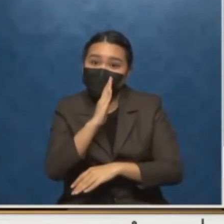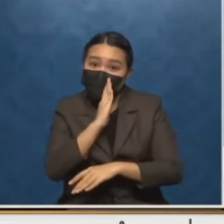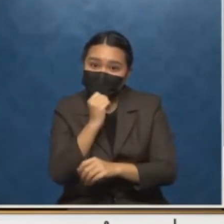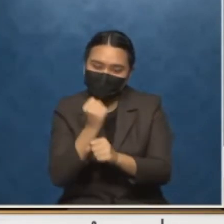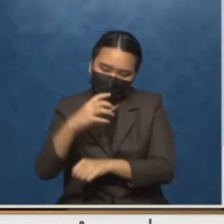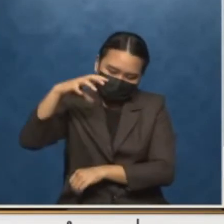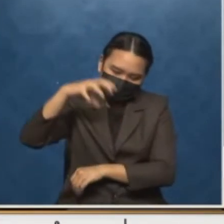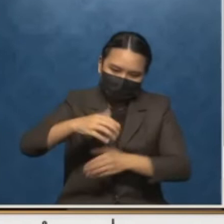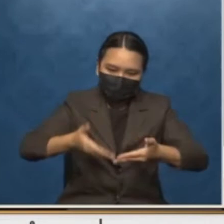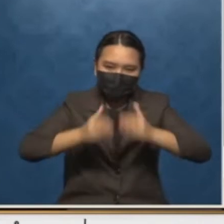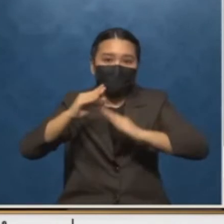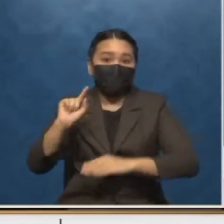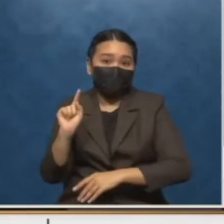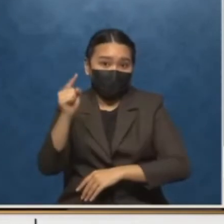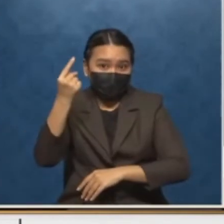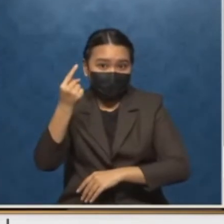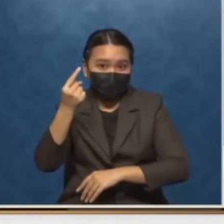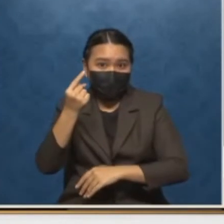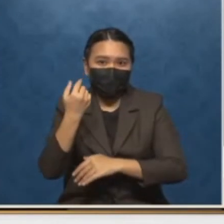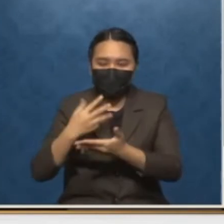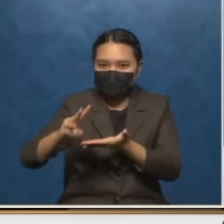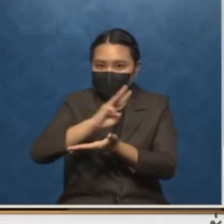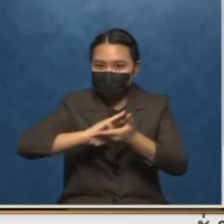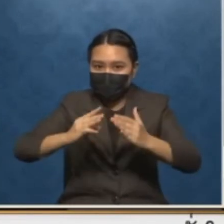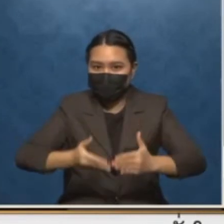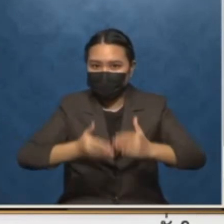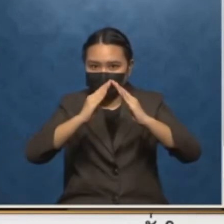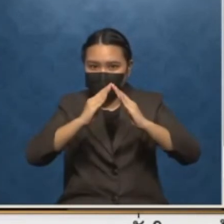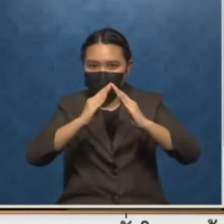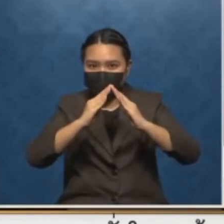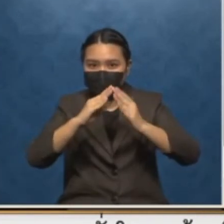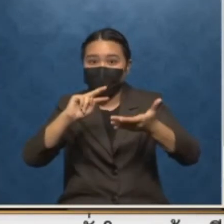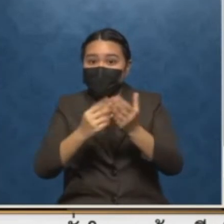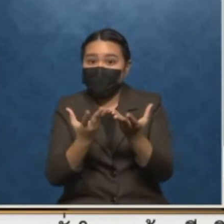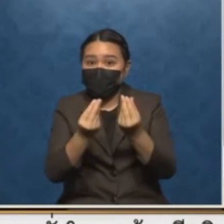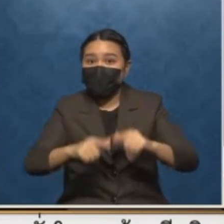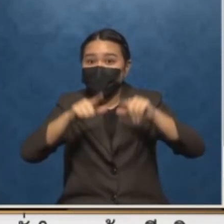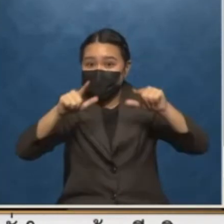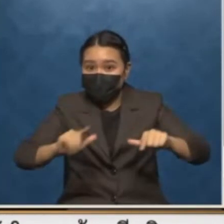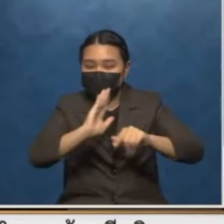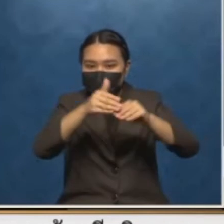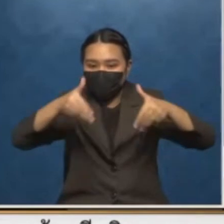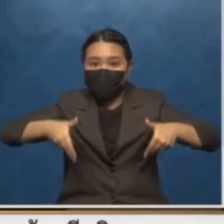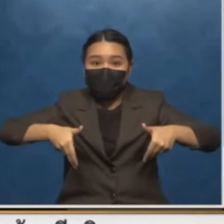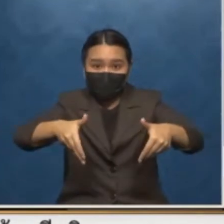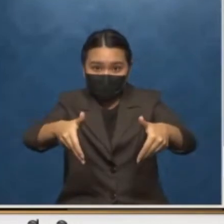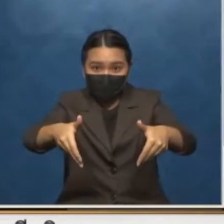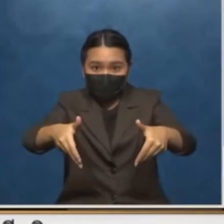ไปตั้งวิไลขึ้นมาหนึ่งจะรักษาพื้นที่ถนนหนึ่งพื้น